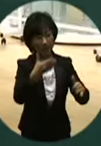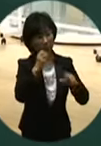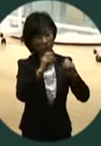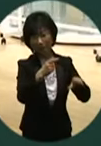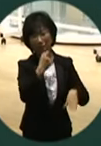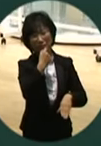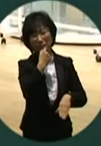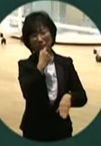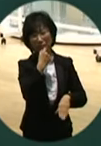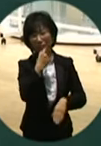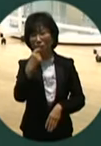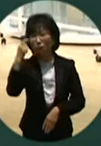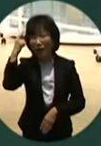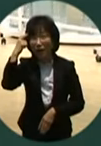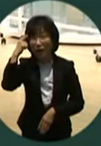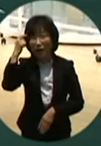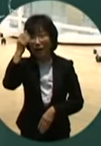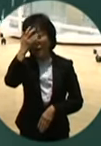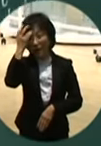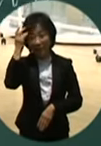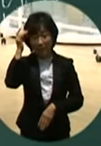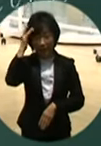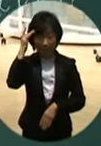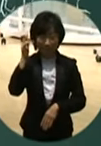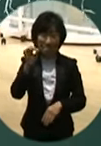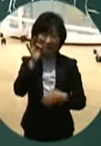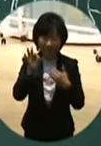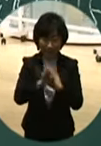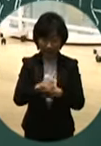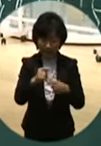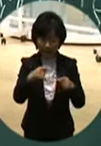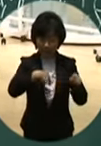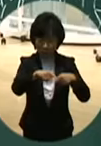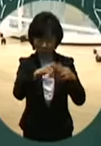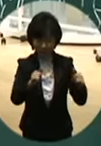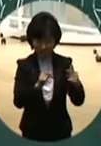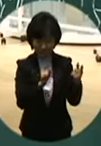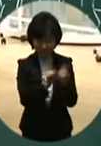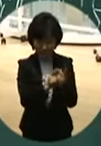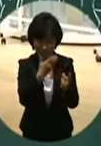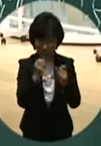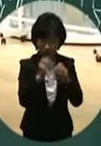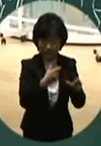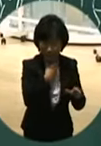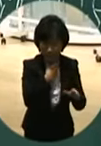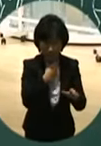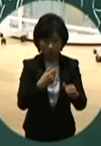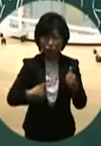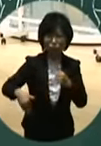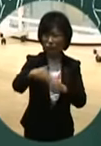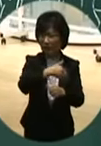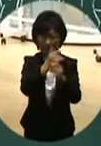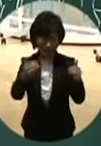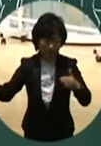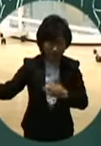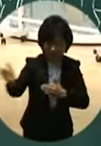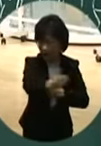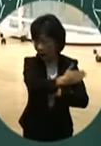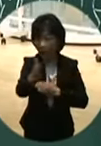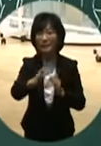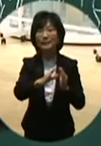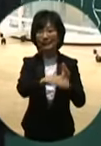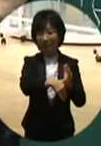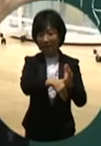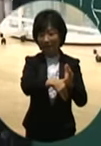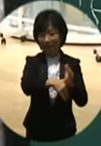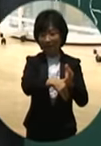To politicians. 정치하고 상관없을 때 전합니다. Why? Because you must preach the gospel to them when they have nothing to do with politics. 이 예원교회 표를